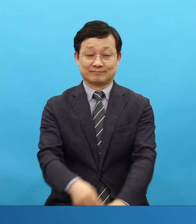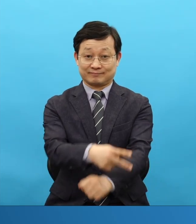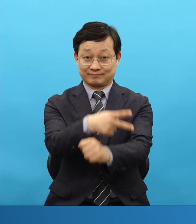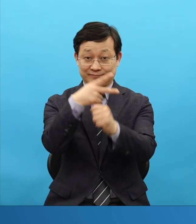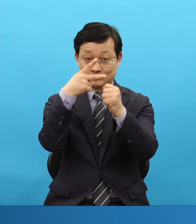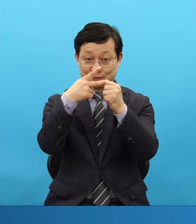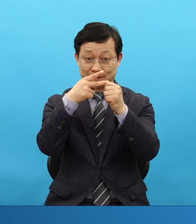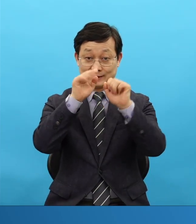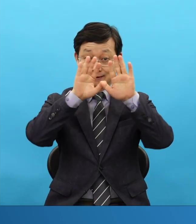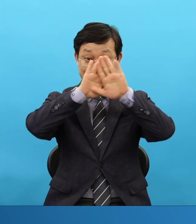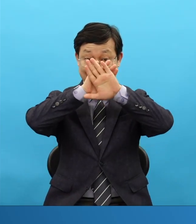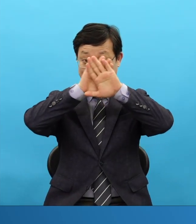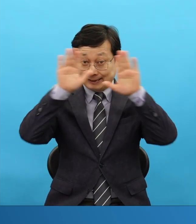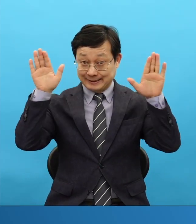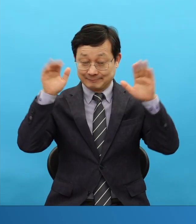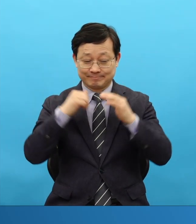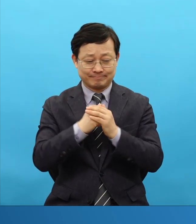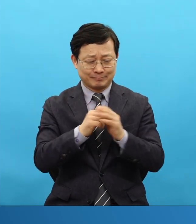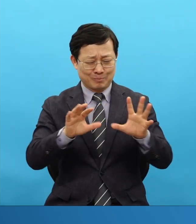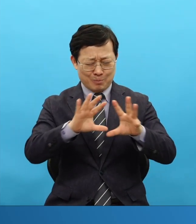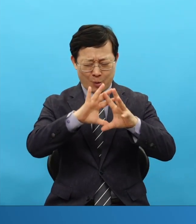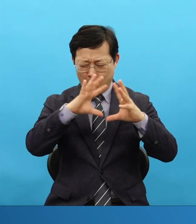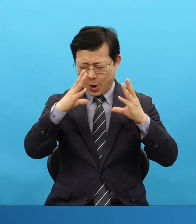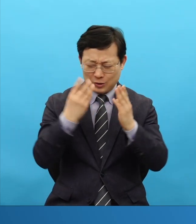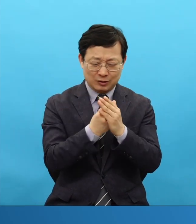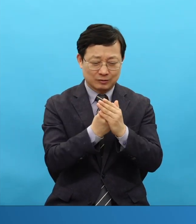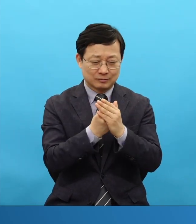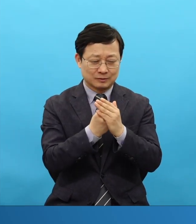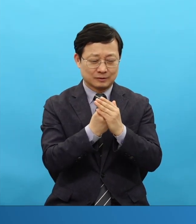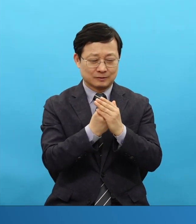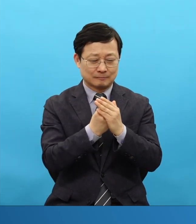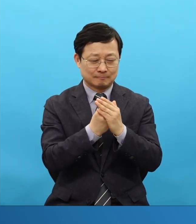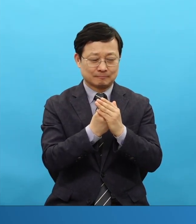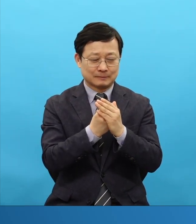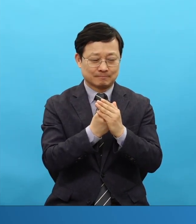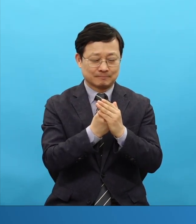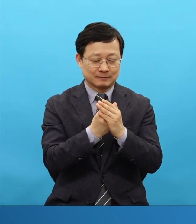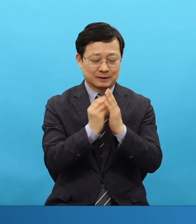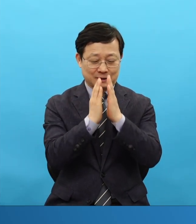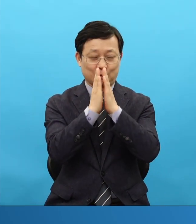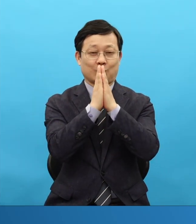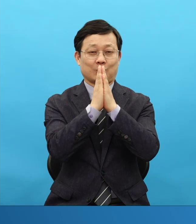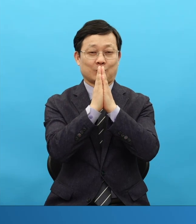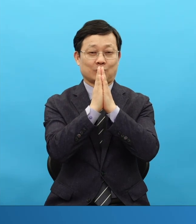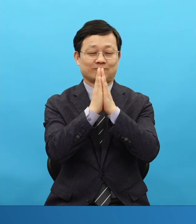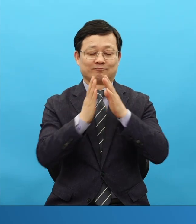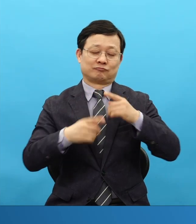다를 이제 기도로 바꾸는 겁니다. And so during the day, you change everything into prayer.